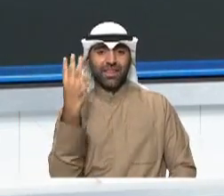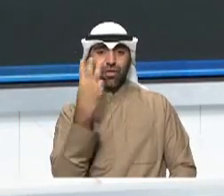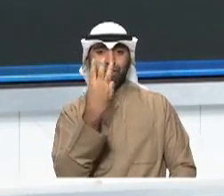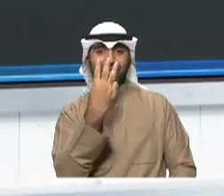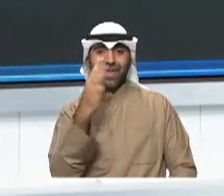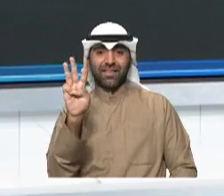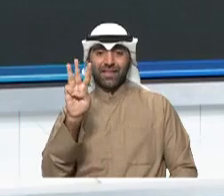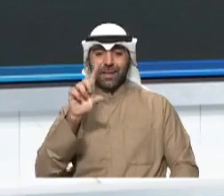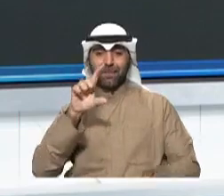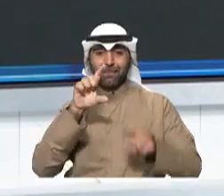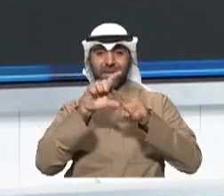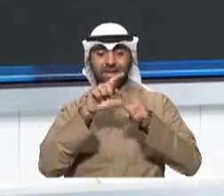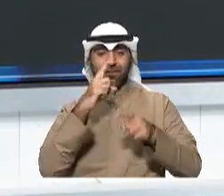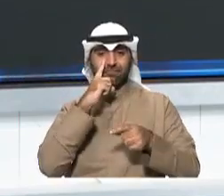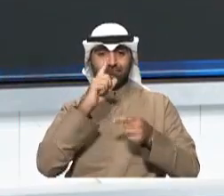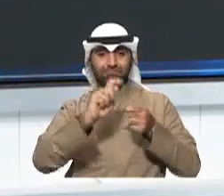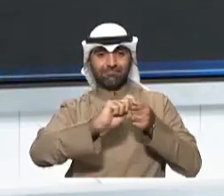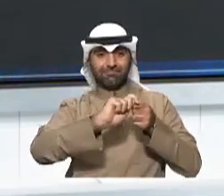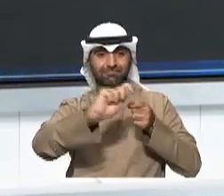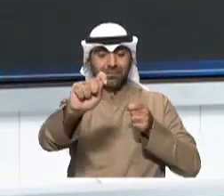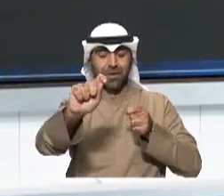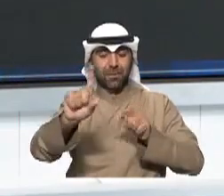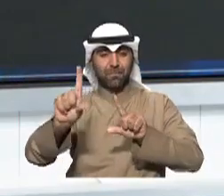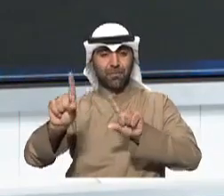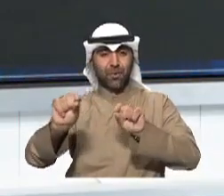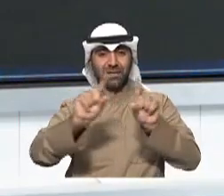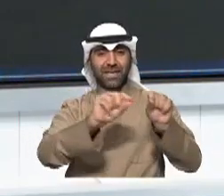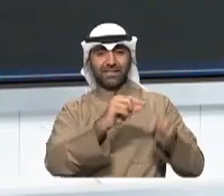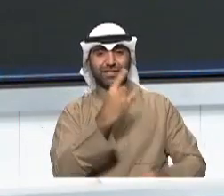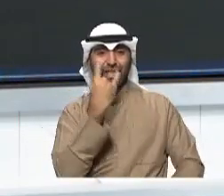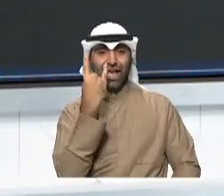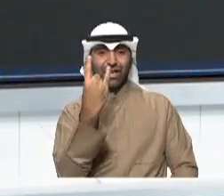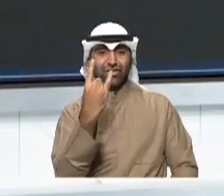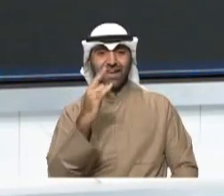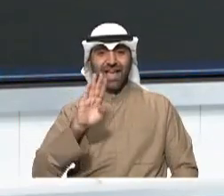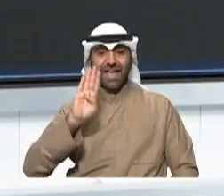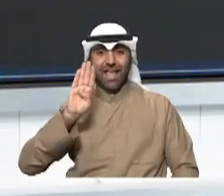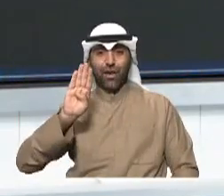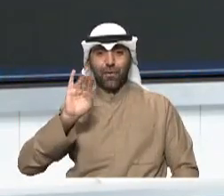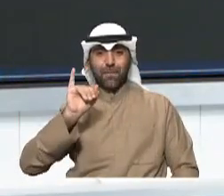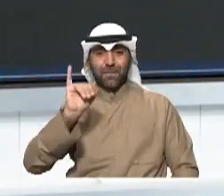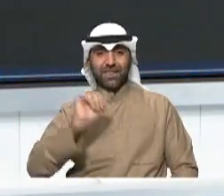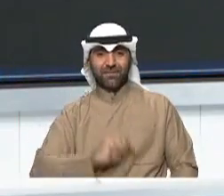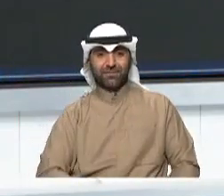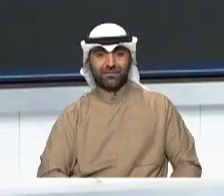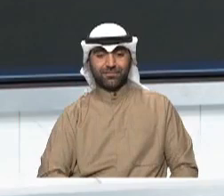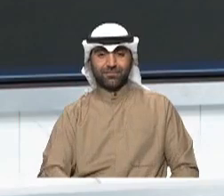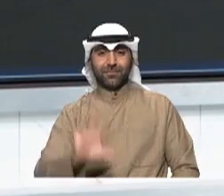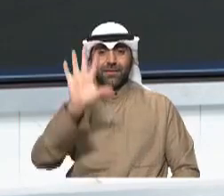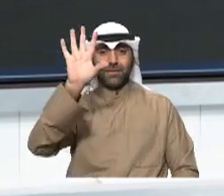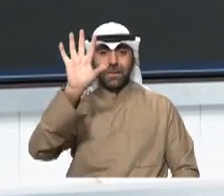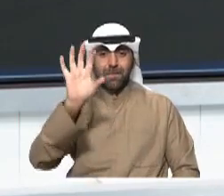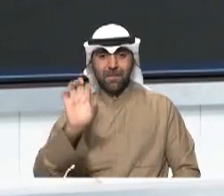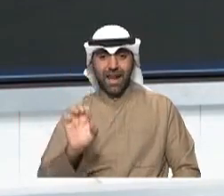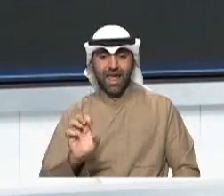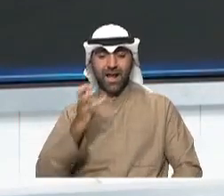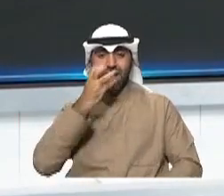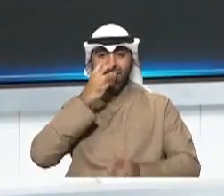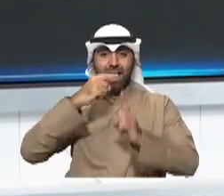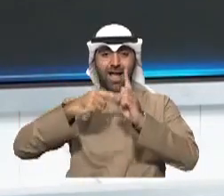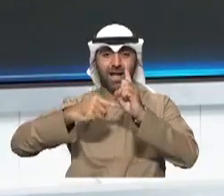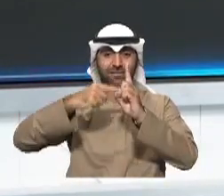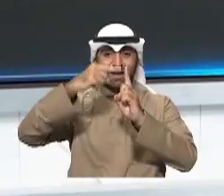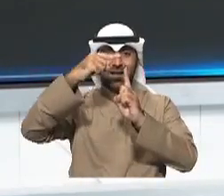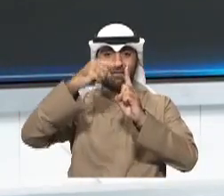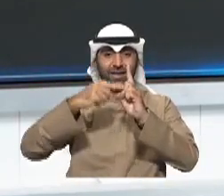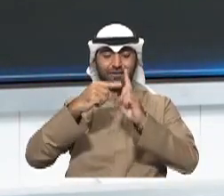الأفقية جيدة تتجاوز 10 كيلو. متوقع أن تكون الأجواء في منتصف هذه الليلة أعزائي المشاهدين أجواء تميل إلى البرودة خاصة على المناطق